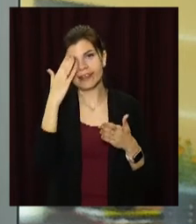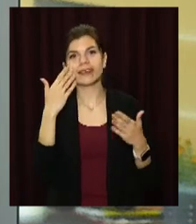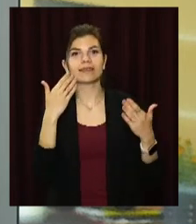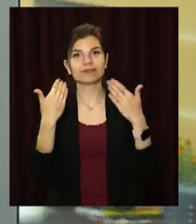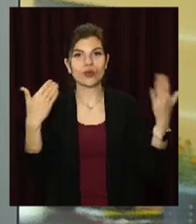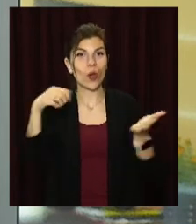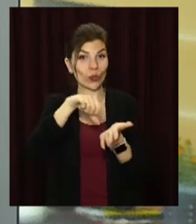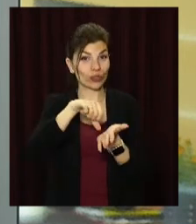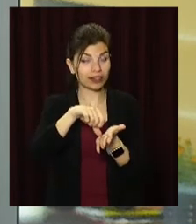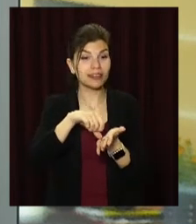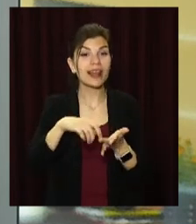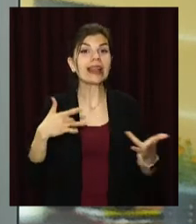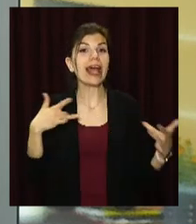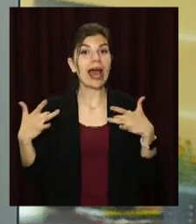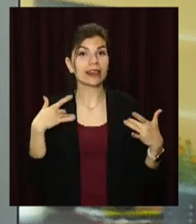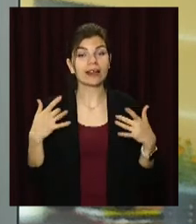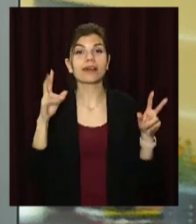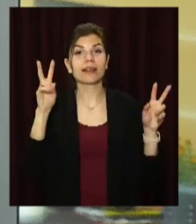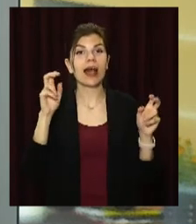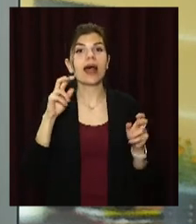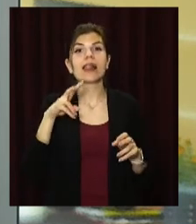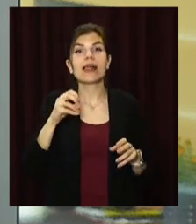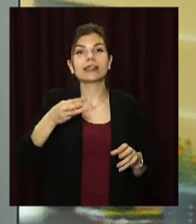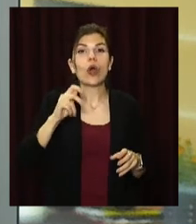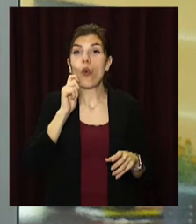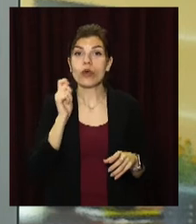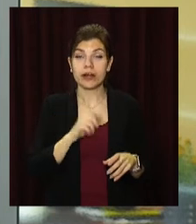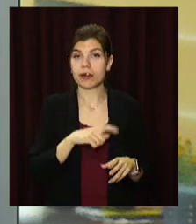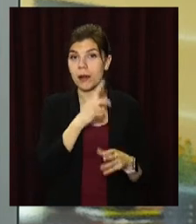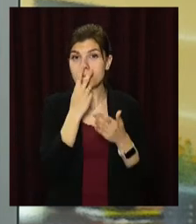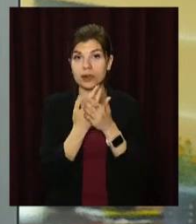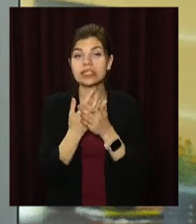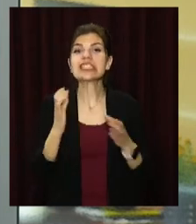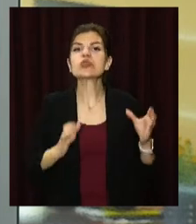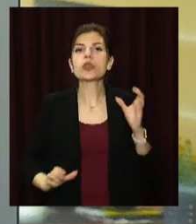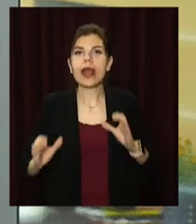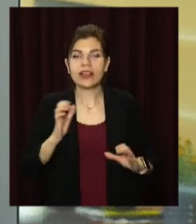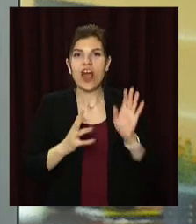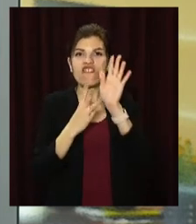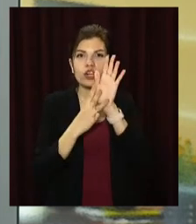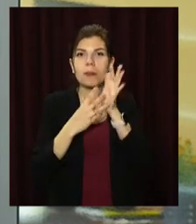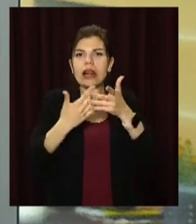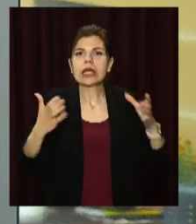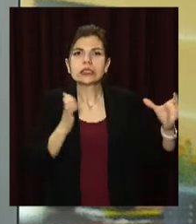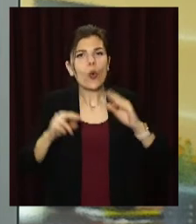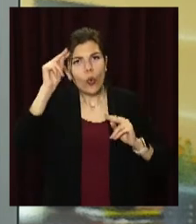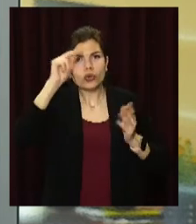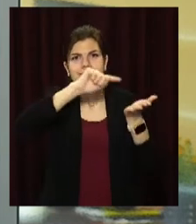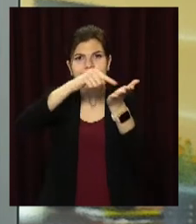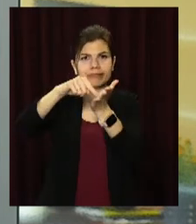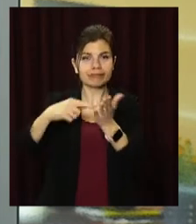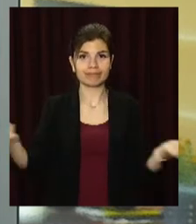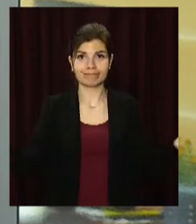Академічного музично-драматичного театру імені Лесі Українки презентували студенти 8 навчальних закладів міста.